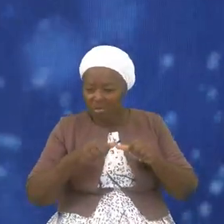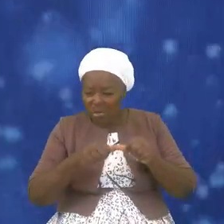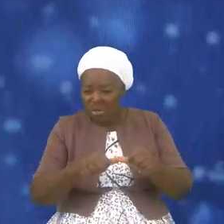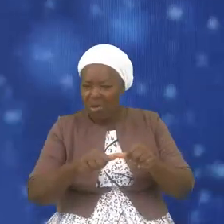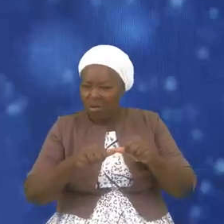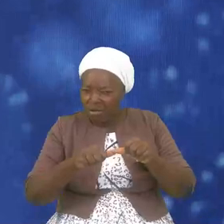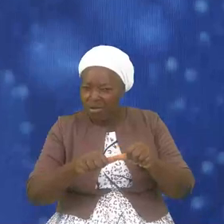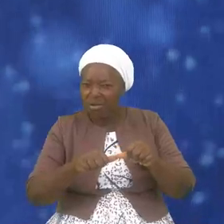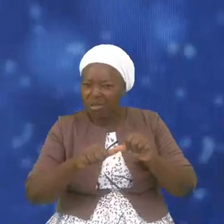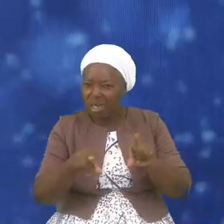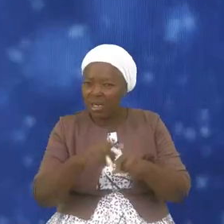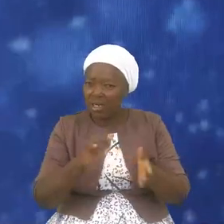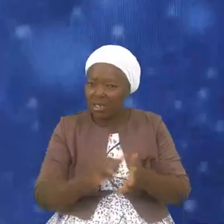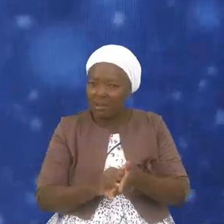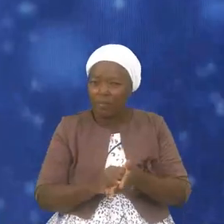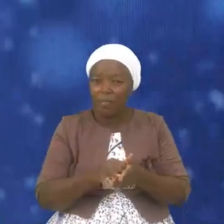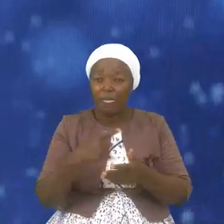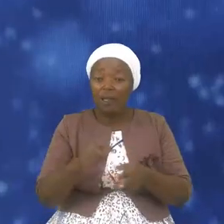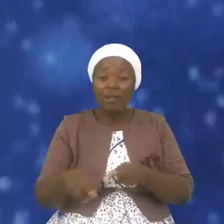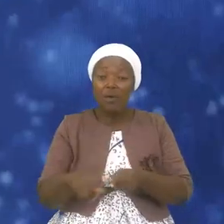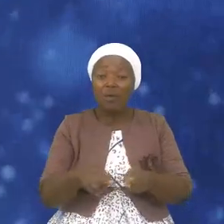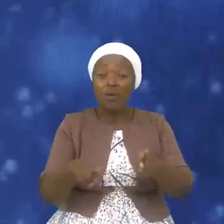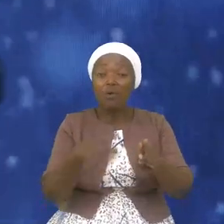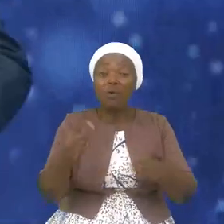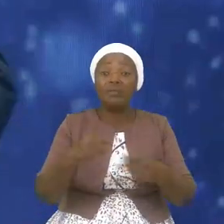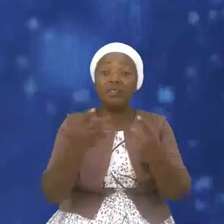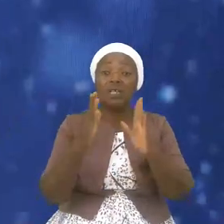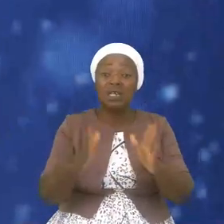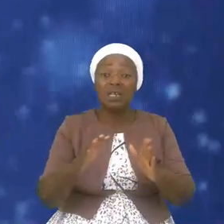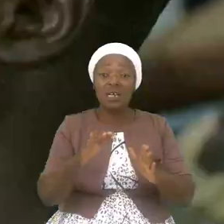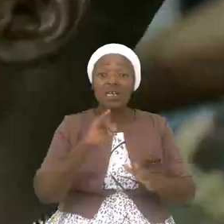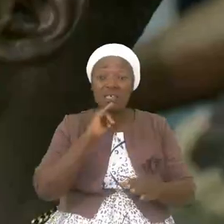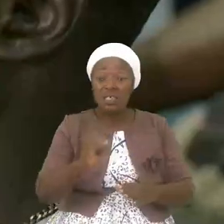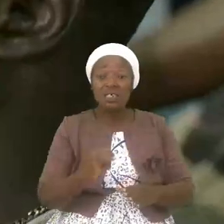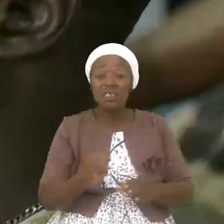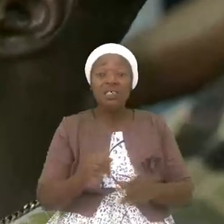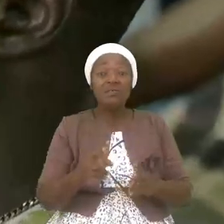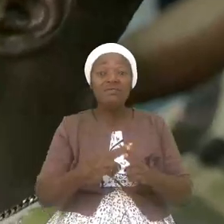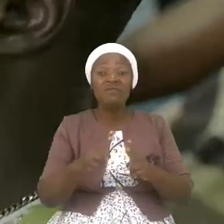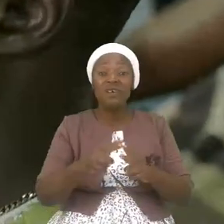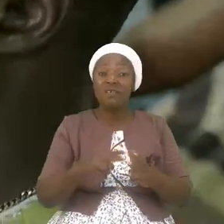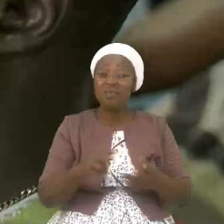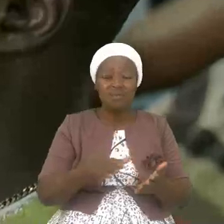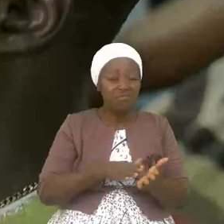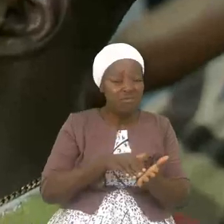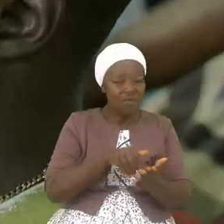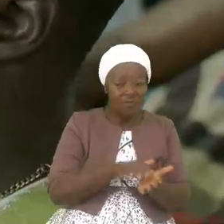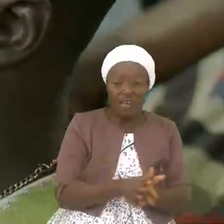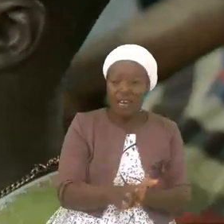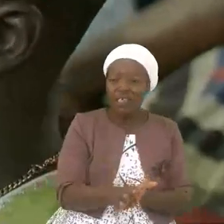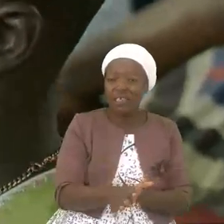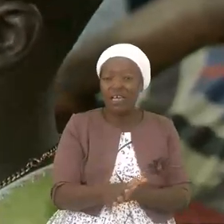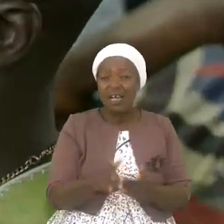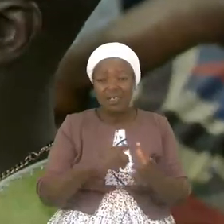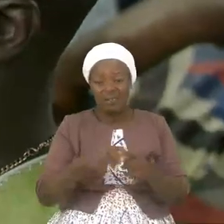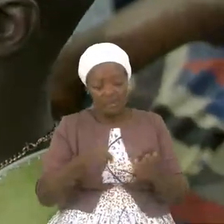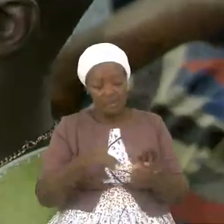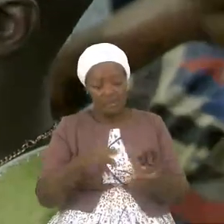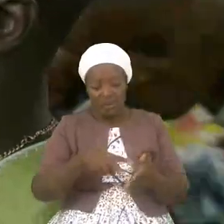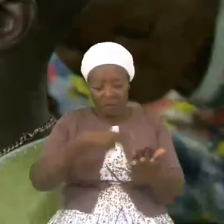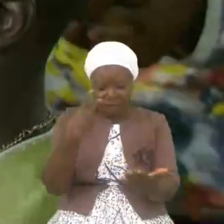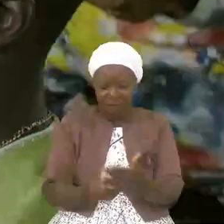tu continues et tu évolues. La voie du pécheur est glissante. Et tu peux te coucher